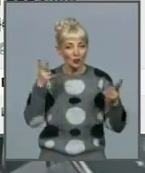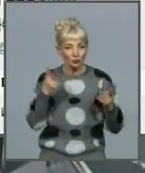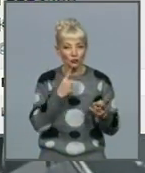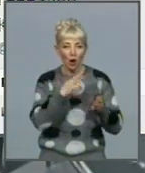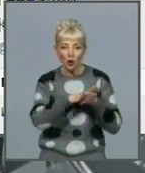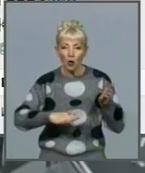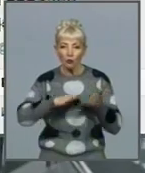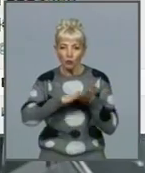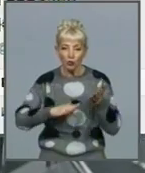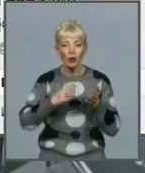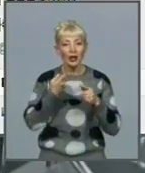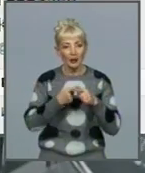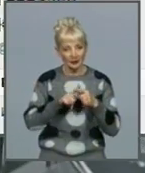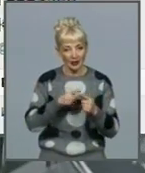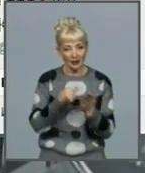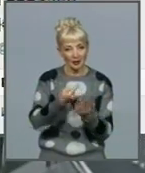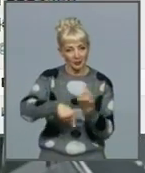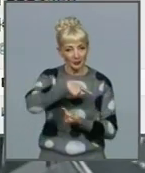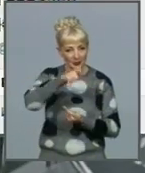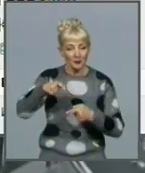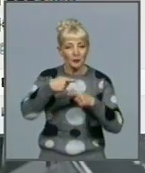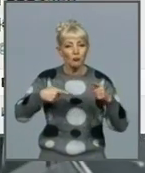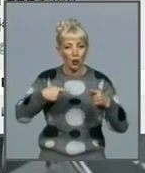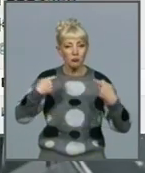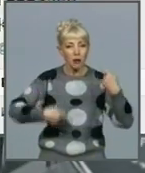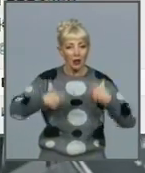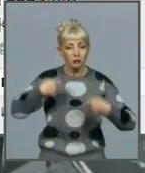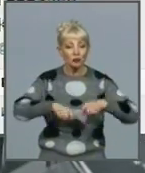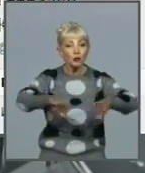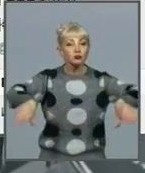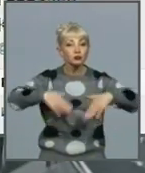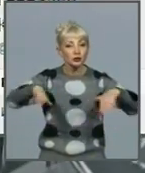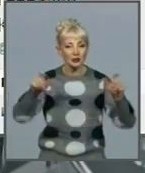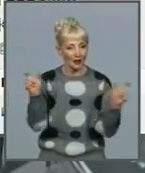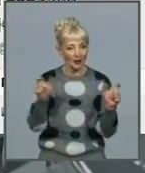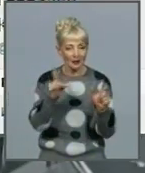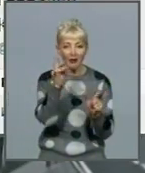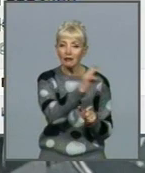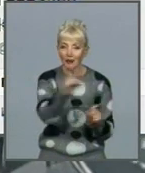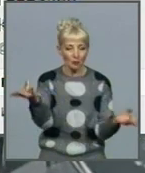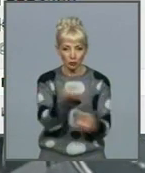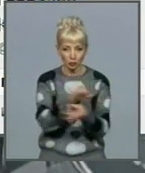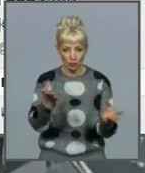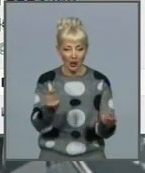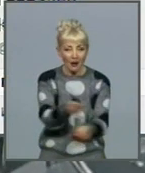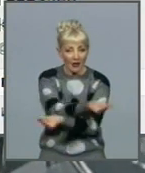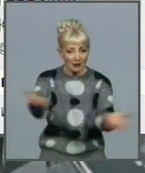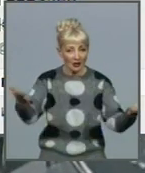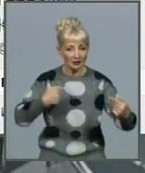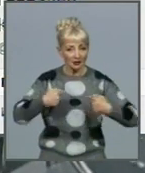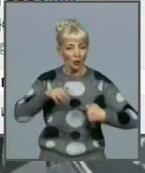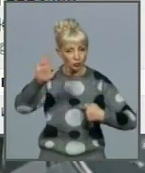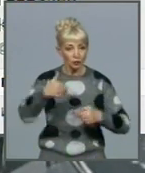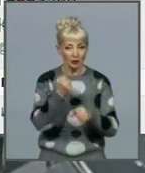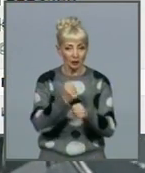Там полрынка пустых магазинов стоит, нахуй никому не нужны. Раздайте их этим страдальцам, и пусть работают, а не мешают дорогу